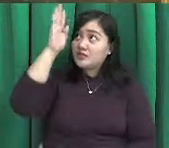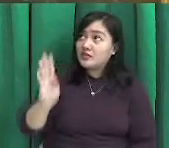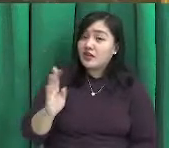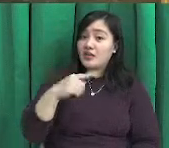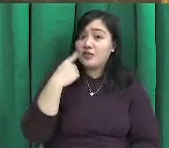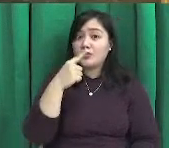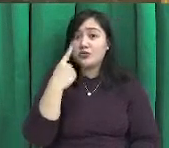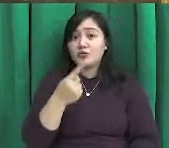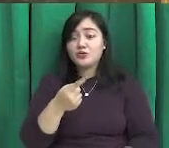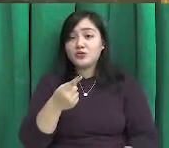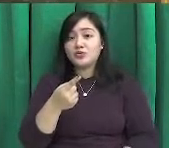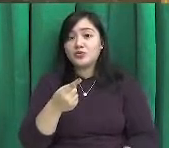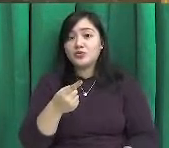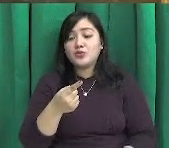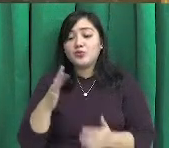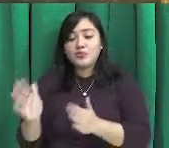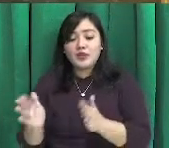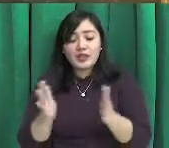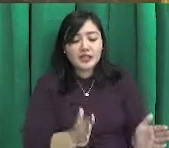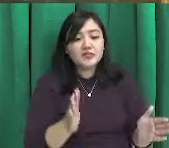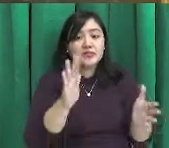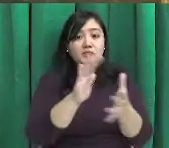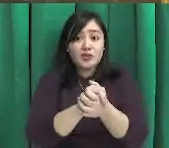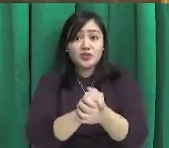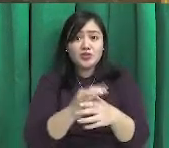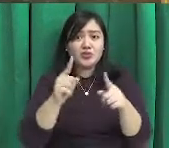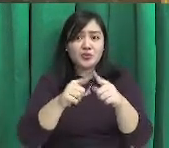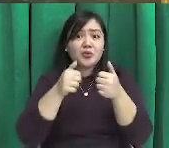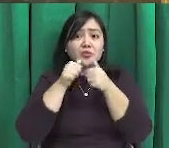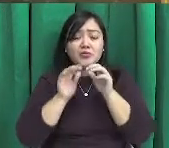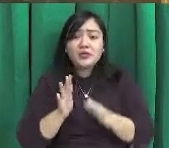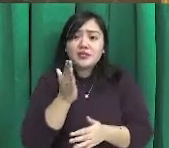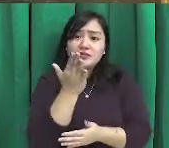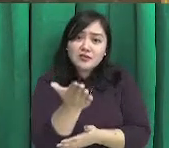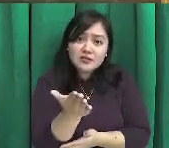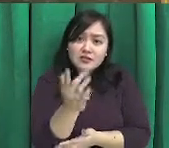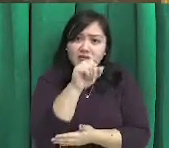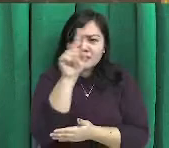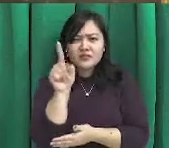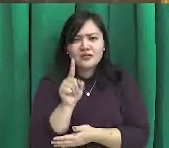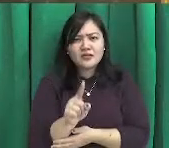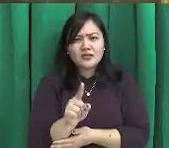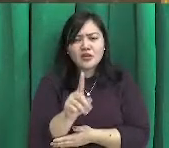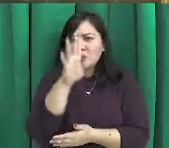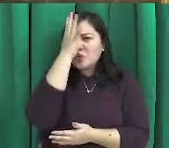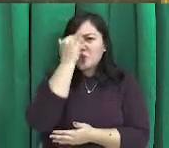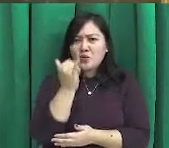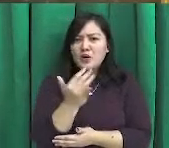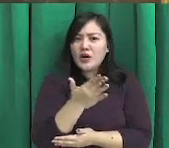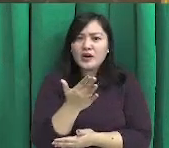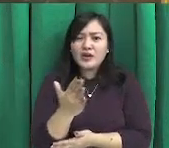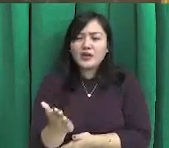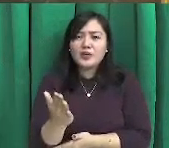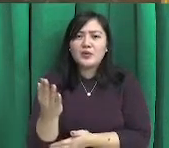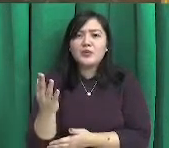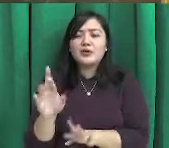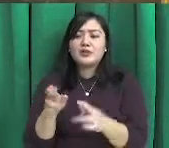instituted marriage to bless your marriage if you are not following His direction in